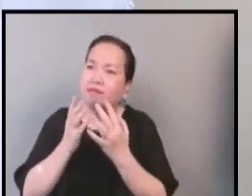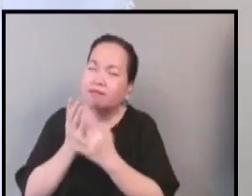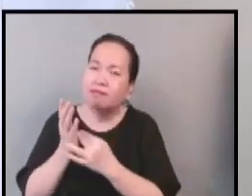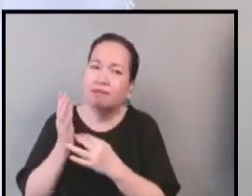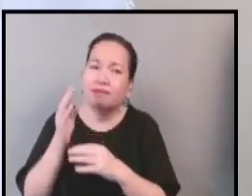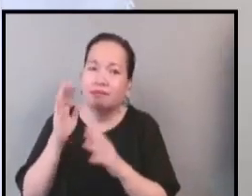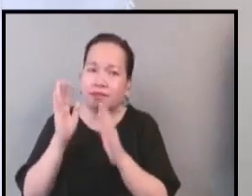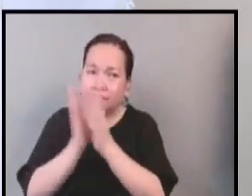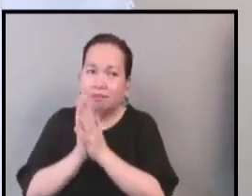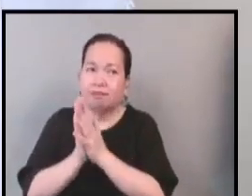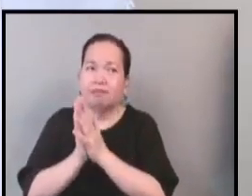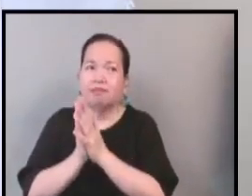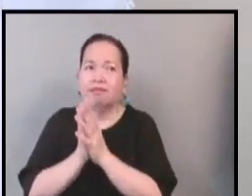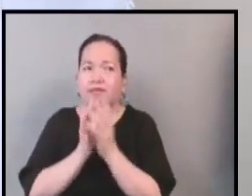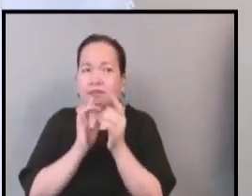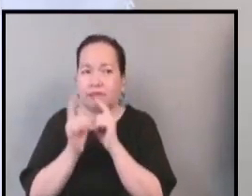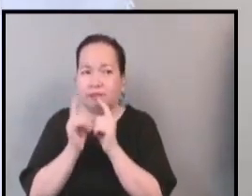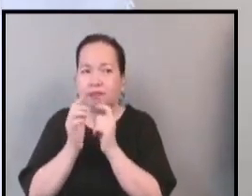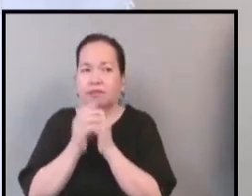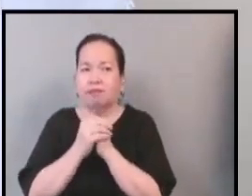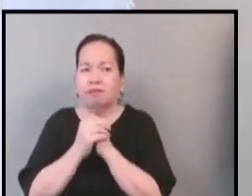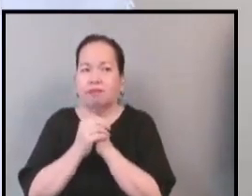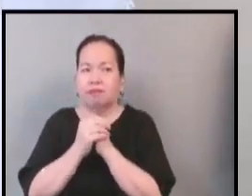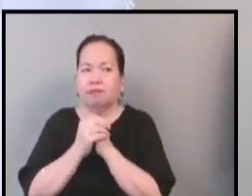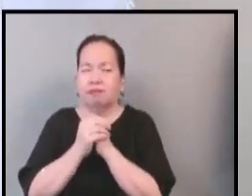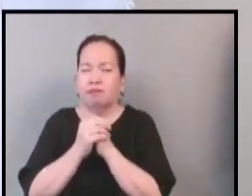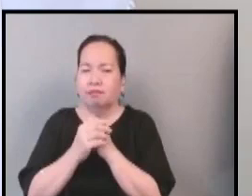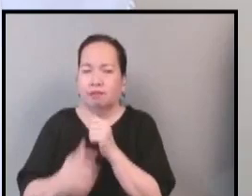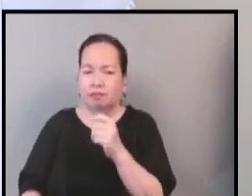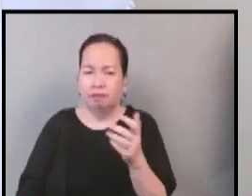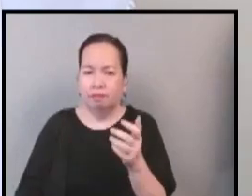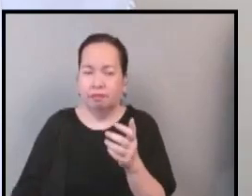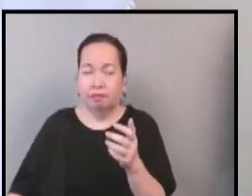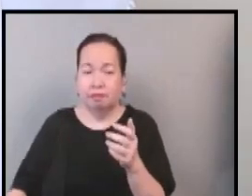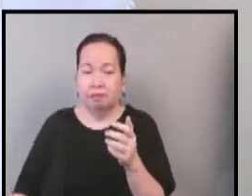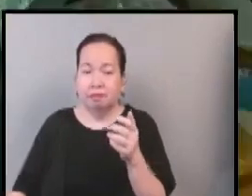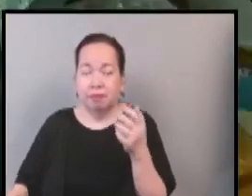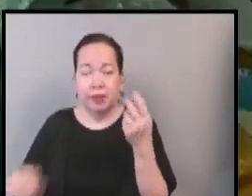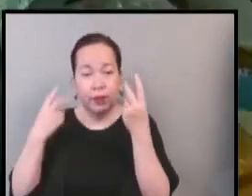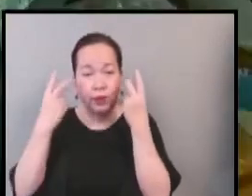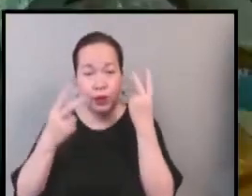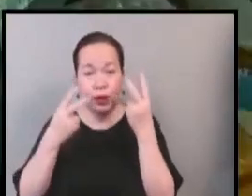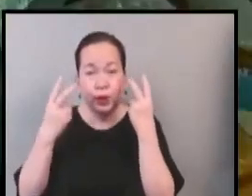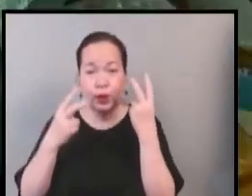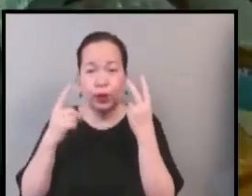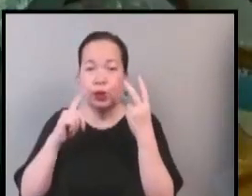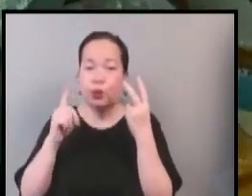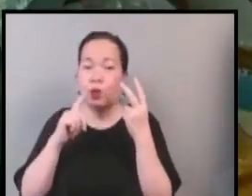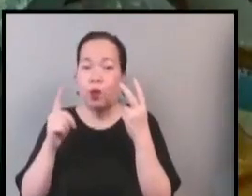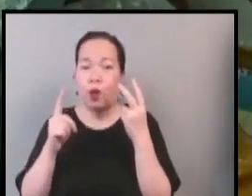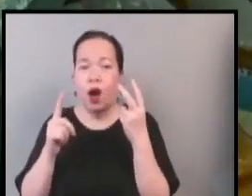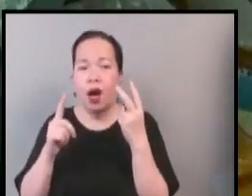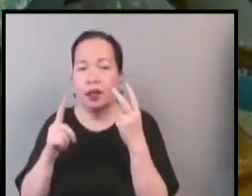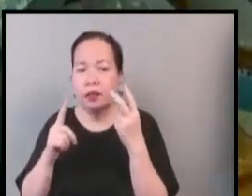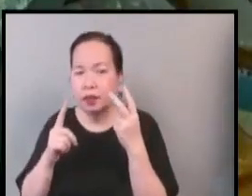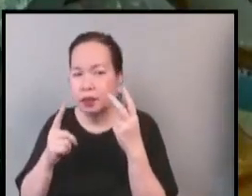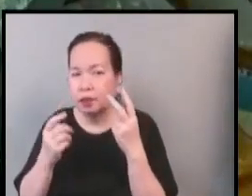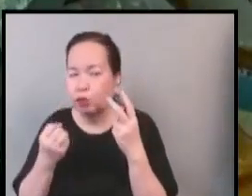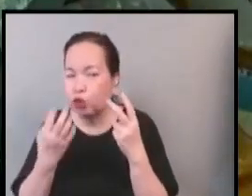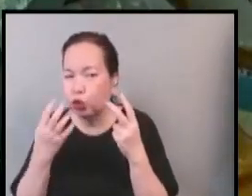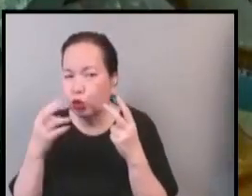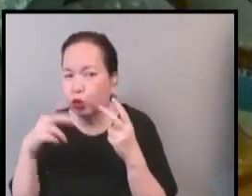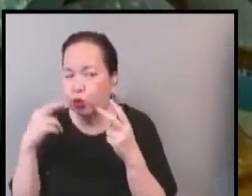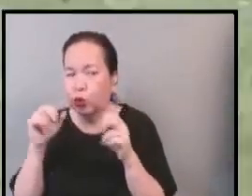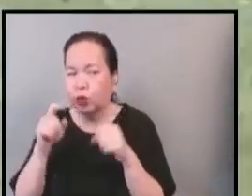mapakiusapan yan at tingnan, visitation ulit ang the inventory dun sa ating mga bodega. Samantala, hindi pa